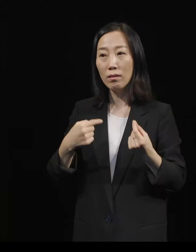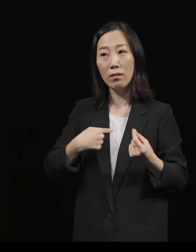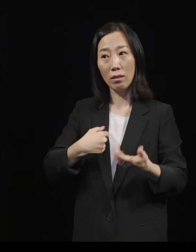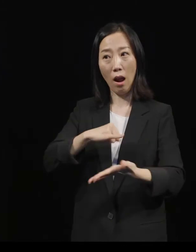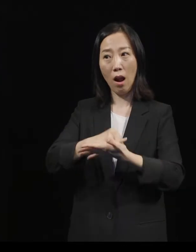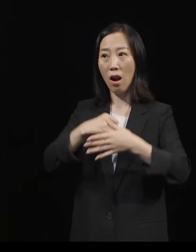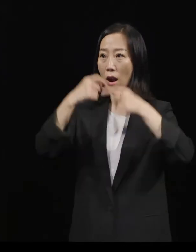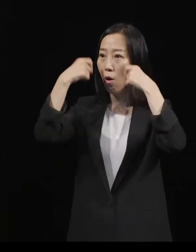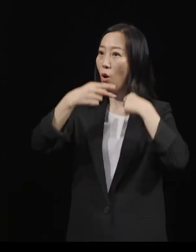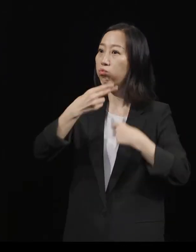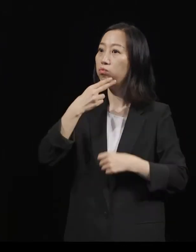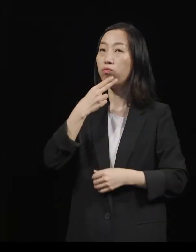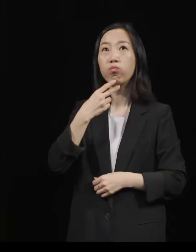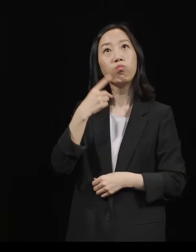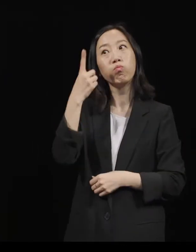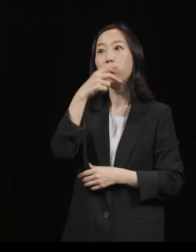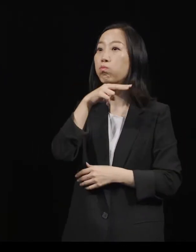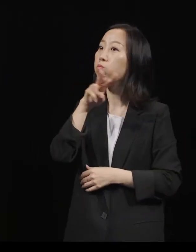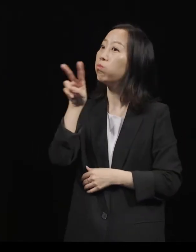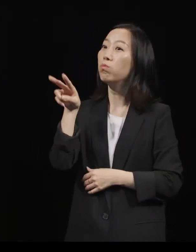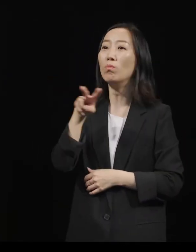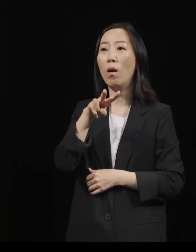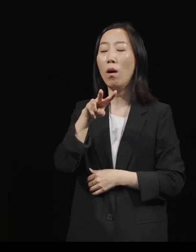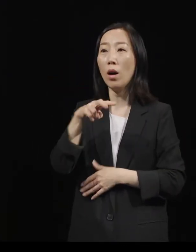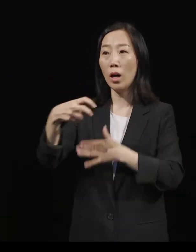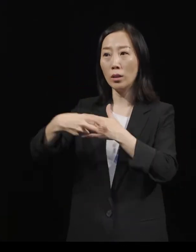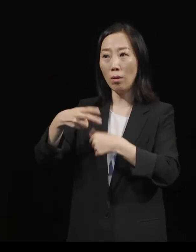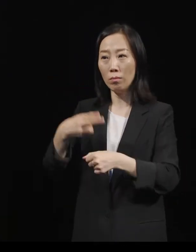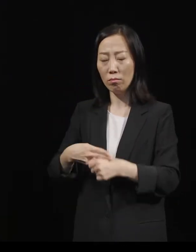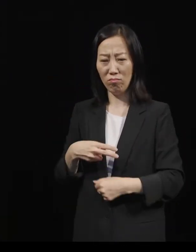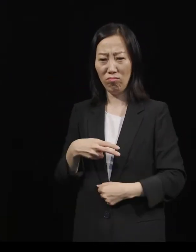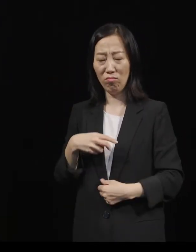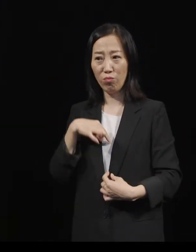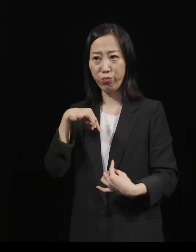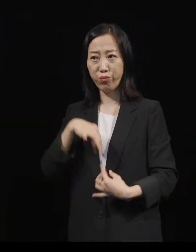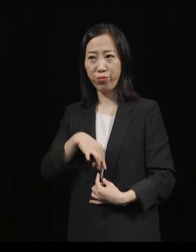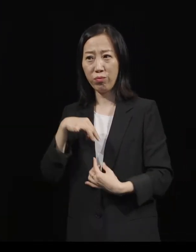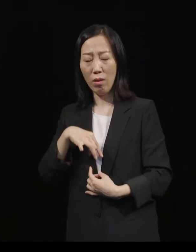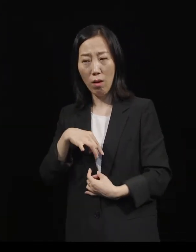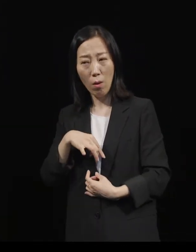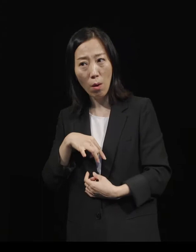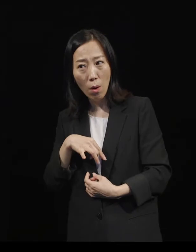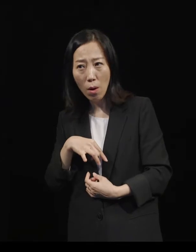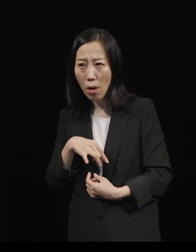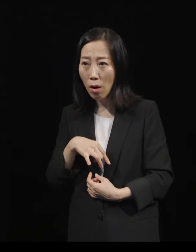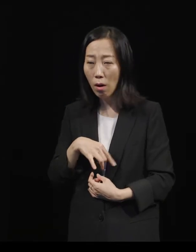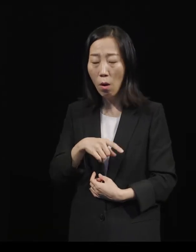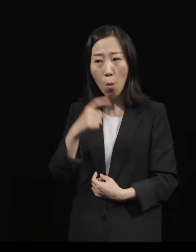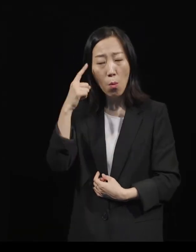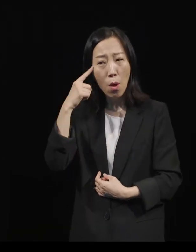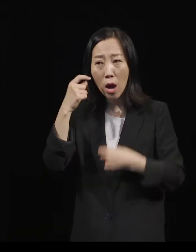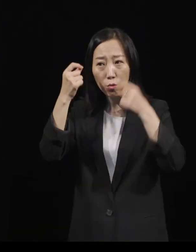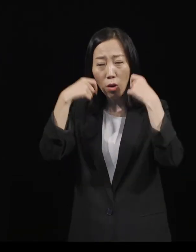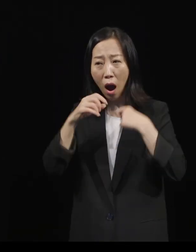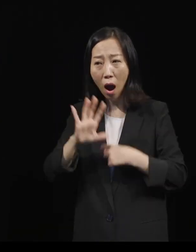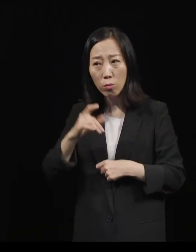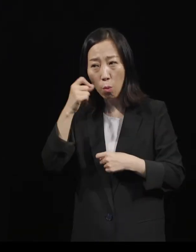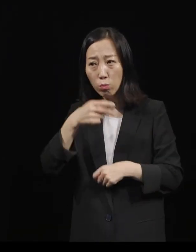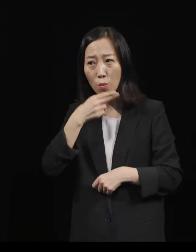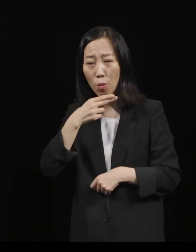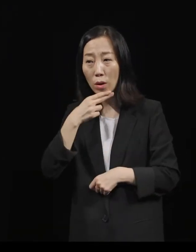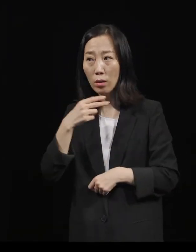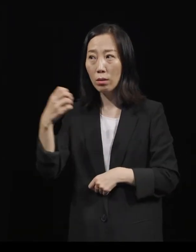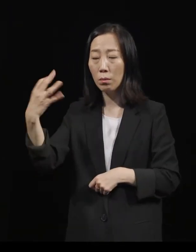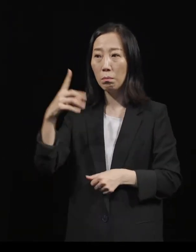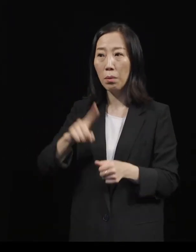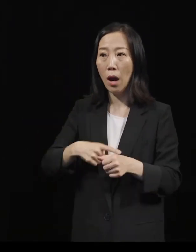울지 않더라고요. 의사 선생님께서 혼잣말로 그러십니다. 왜 안 울지?